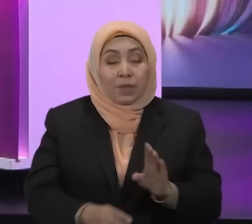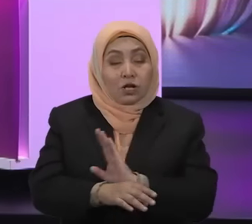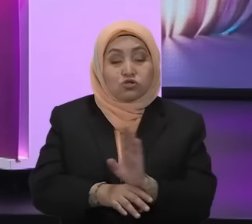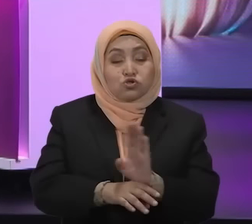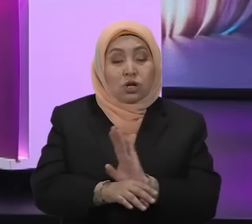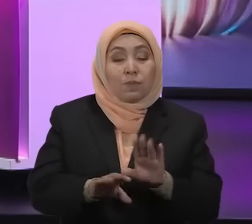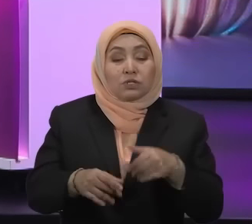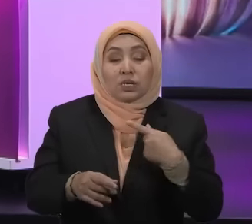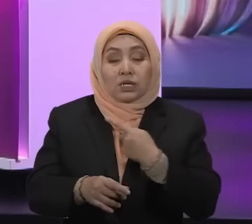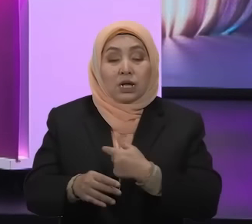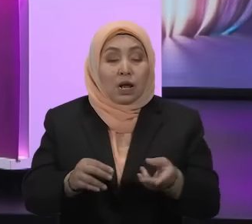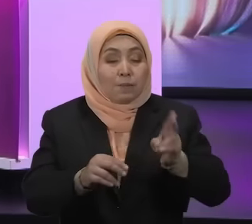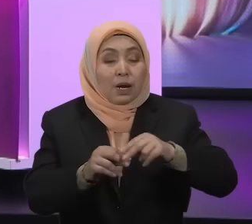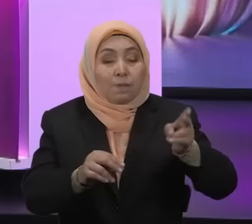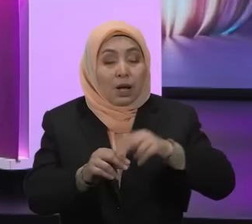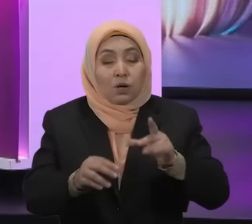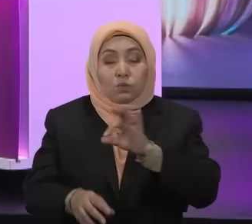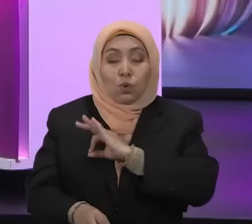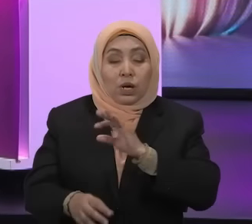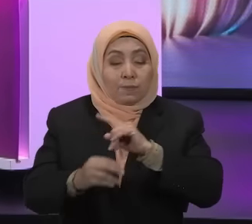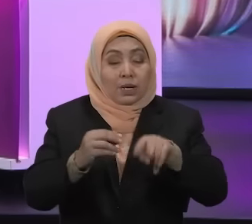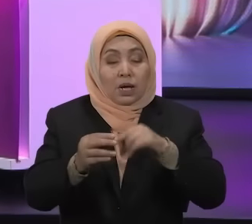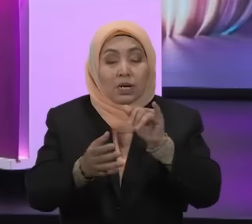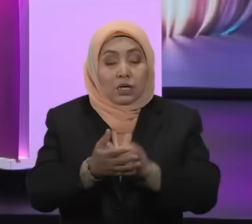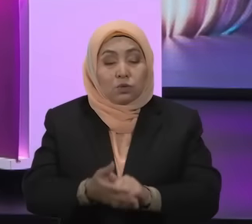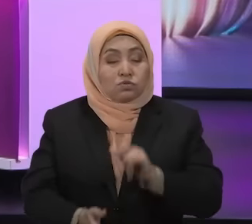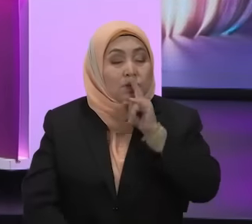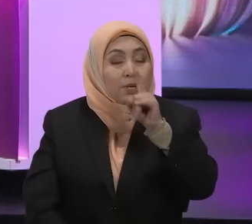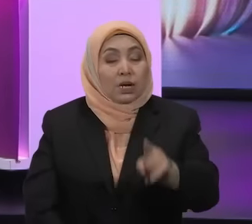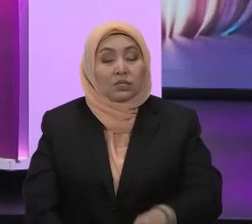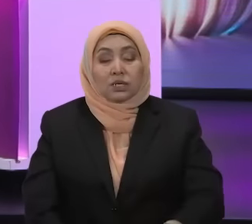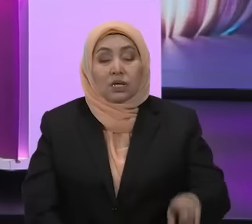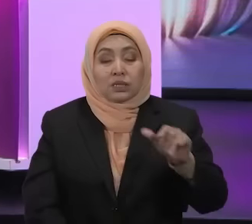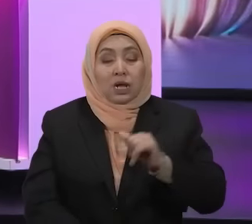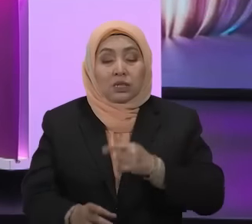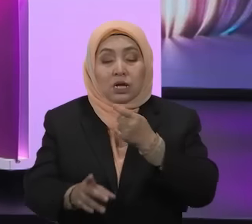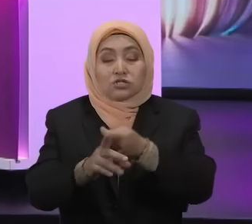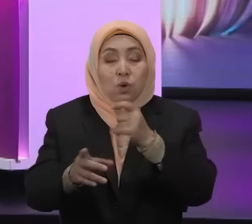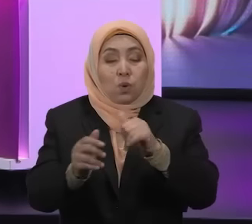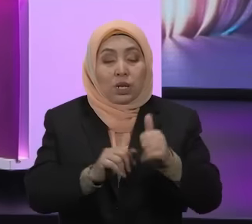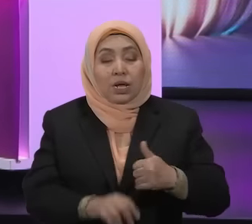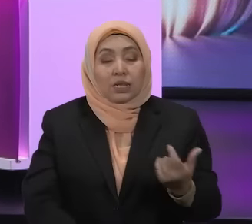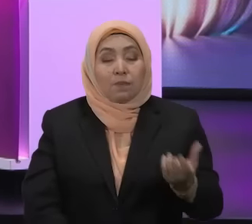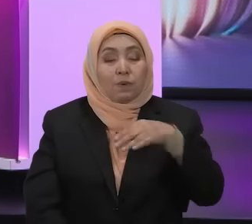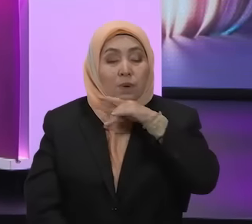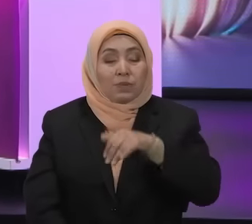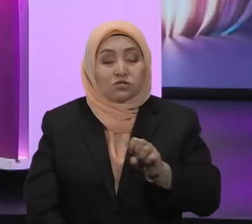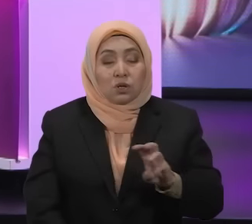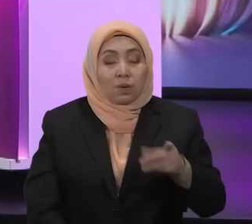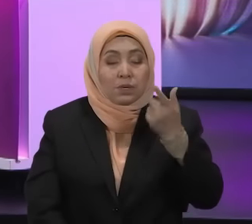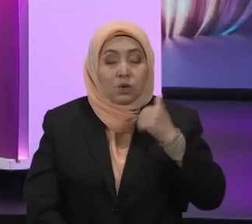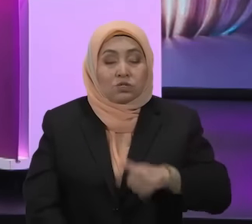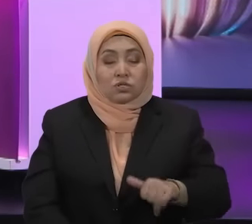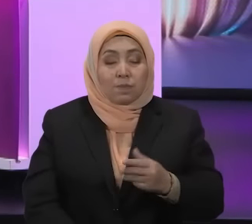bisnes, macam mana kita nak menambahkan keuntungan. Perkara tersebut sebenarnya ditemplaklah oleh Nabi sallallahu alaihi wasallam, kerana